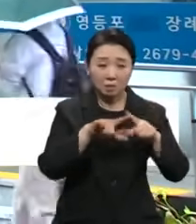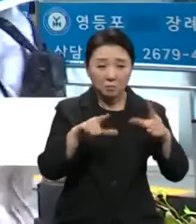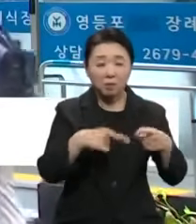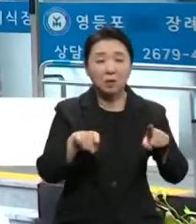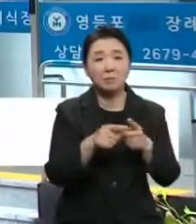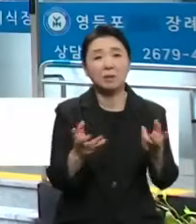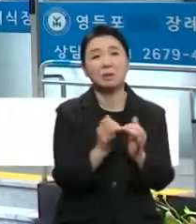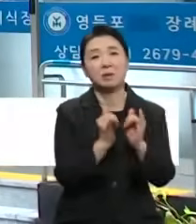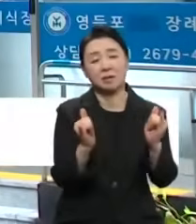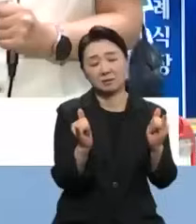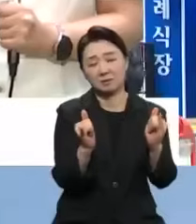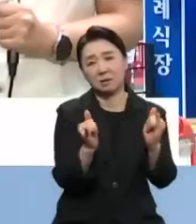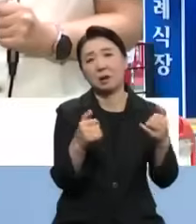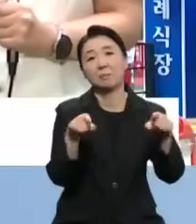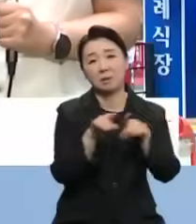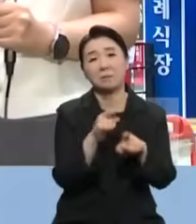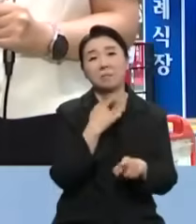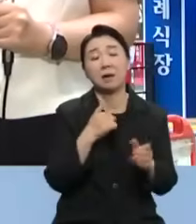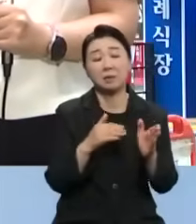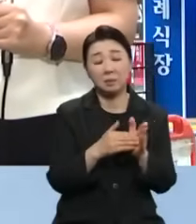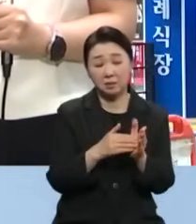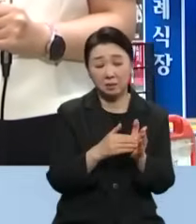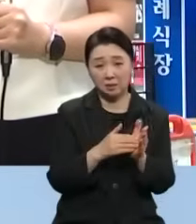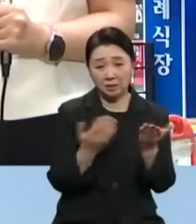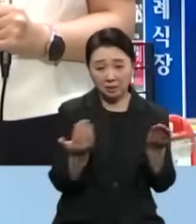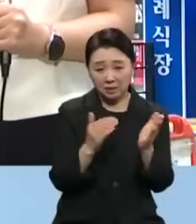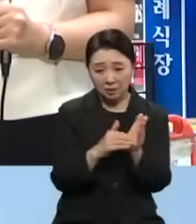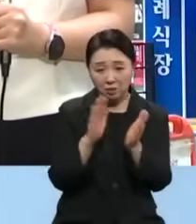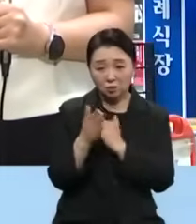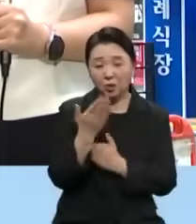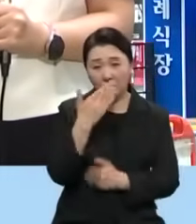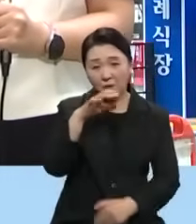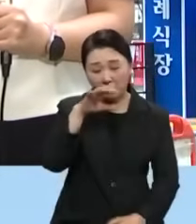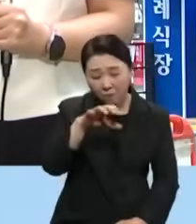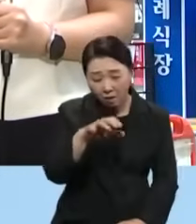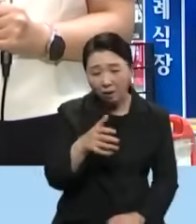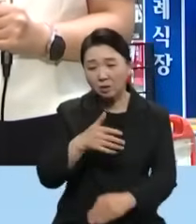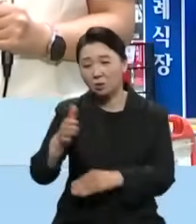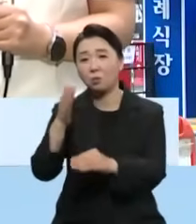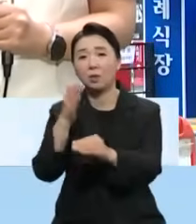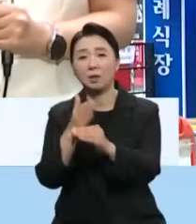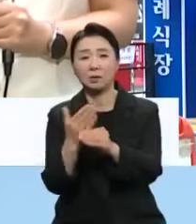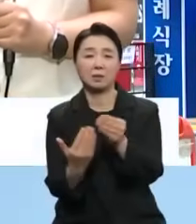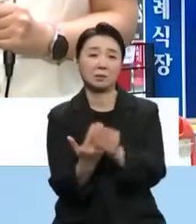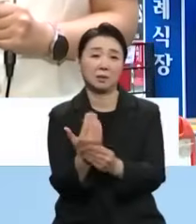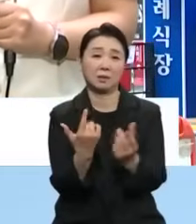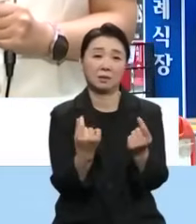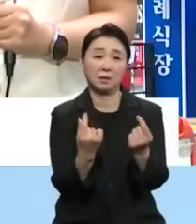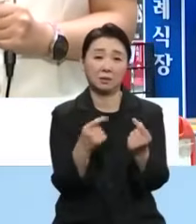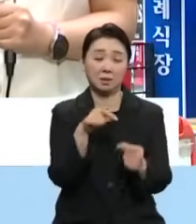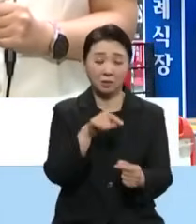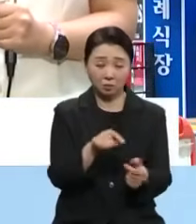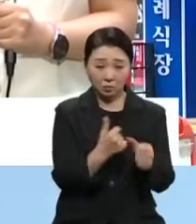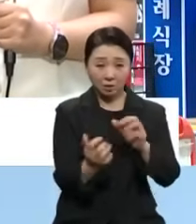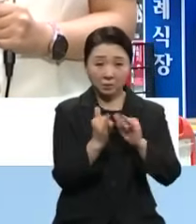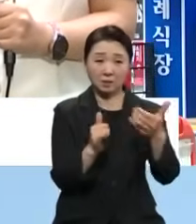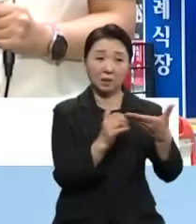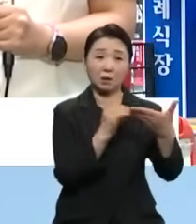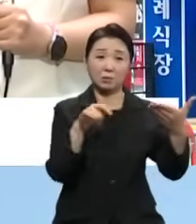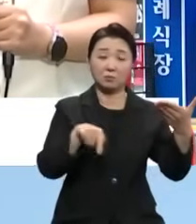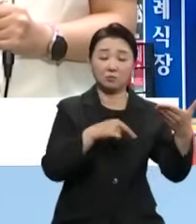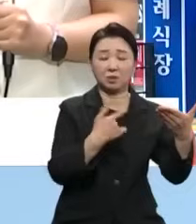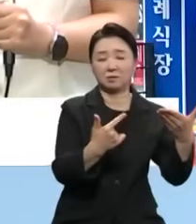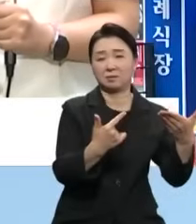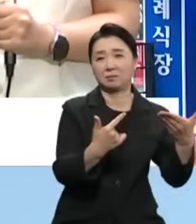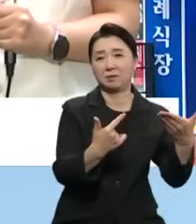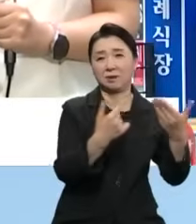동료도 있었다고 합니다. 아마 퇴근 후 함께 식사를 하고 이동하다 변을 당한 걸로 보입니다. 이곳에는 사망자 9명 중